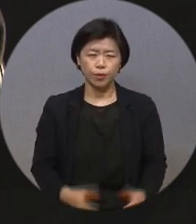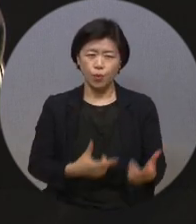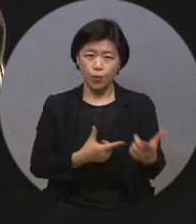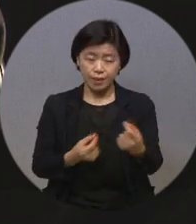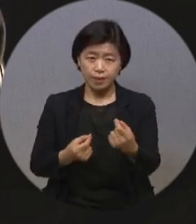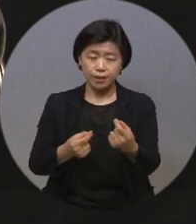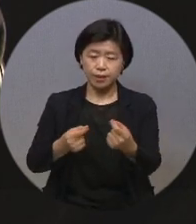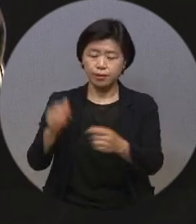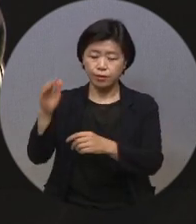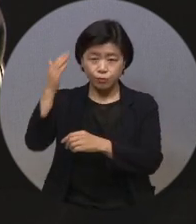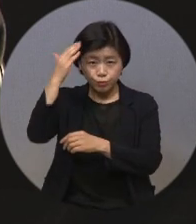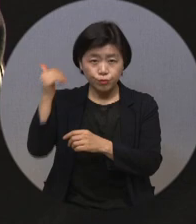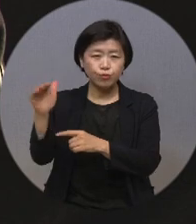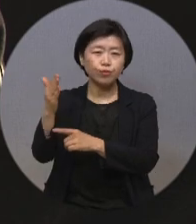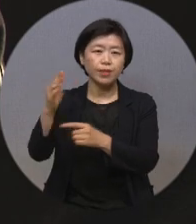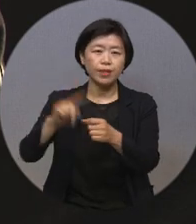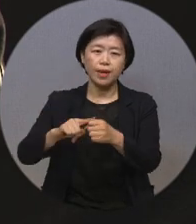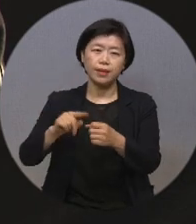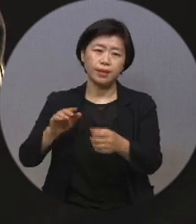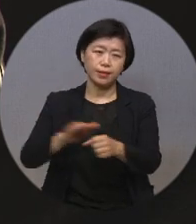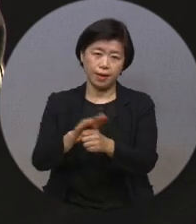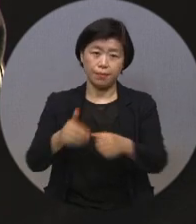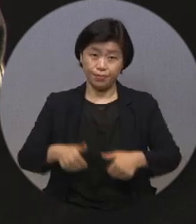된다고 생각을 합니다.